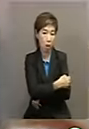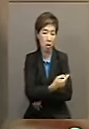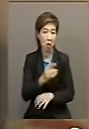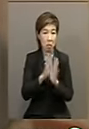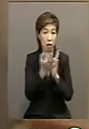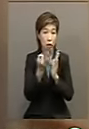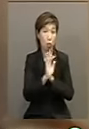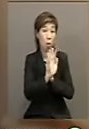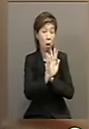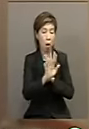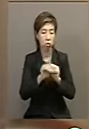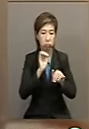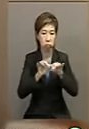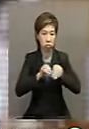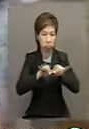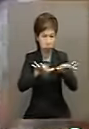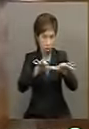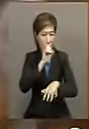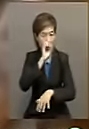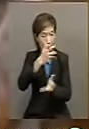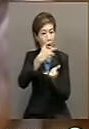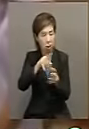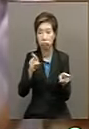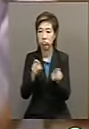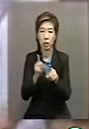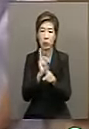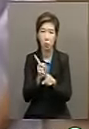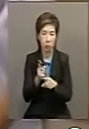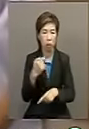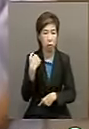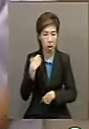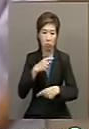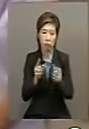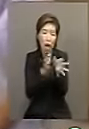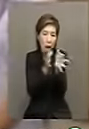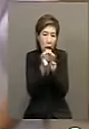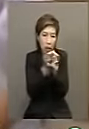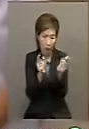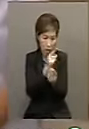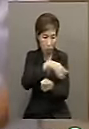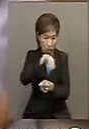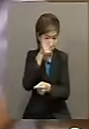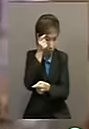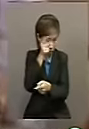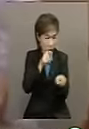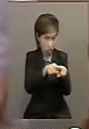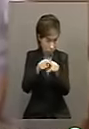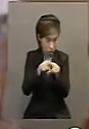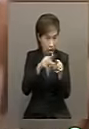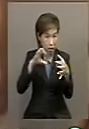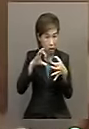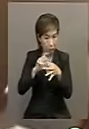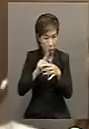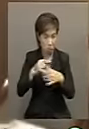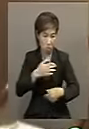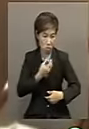พสต์ส่วนตัวใน Facebook ยืนยันเกี่ยวกับเรื่องนี้ด้วยเช่นเดียวกันเพื่อทำให้สังคมเข้าใจตรงกันเกี่ยวกับเรื่องของ